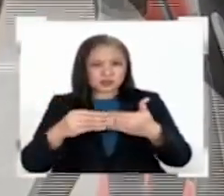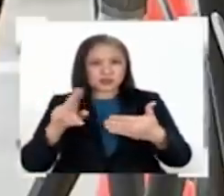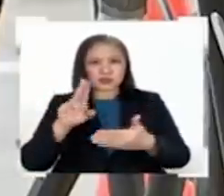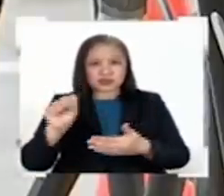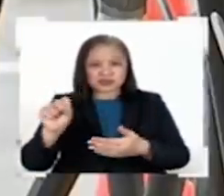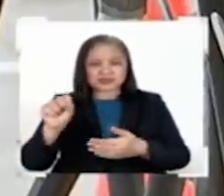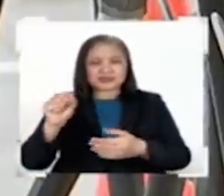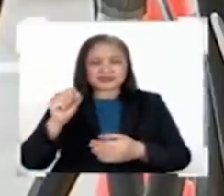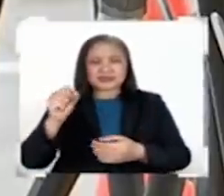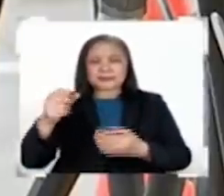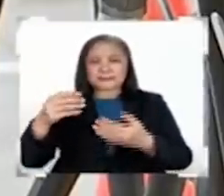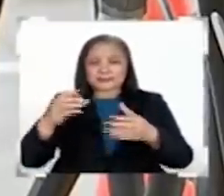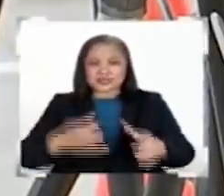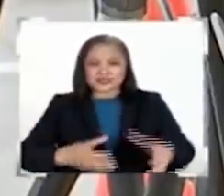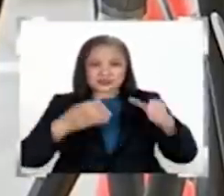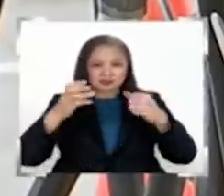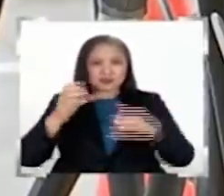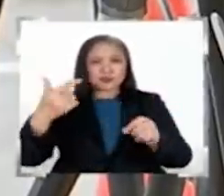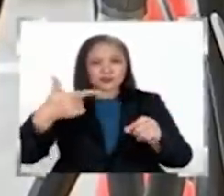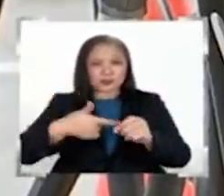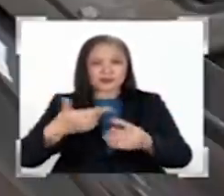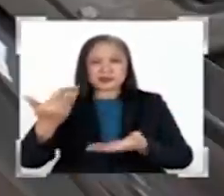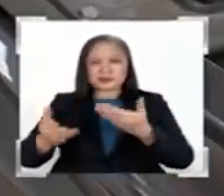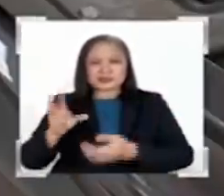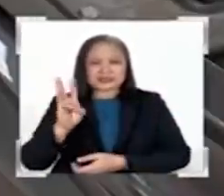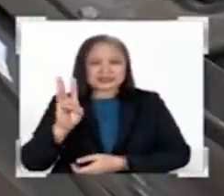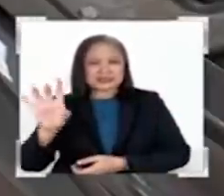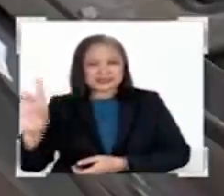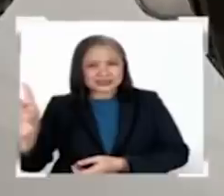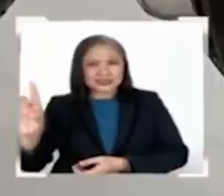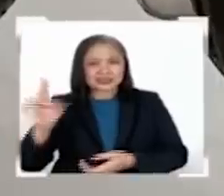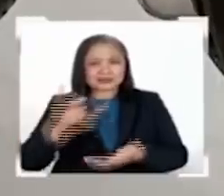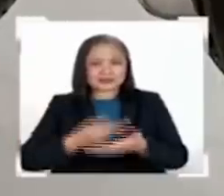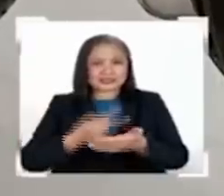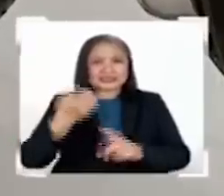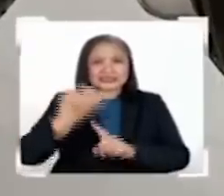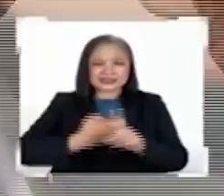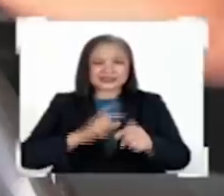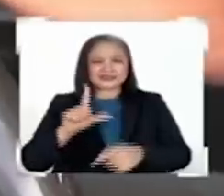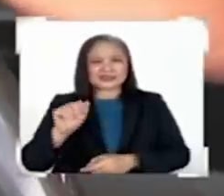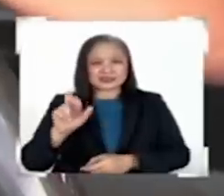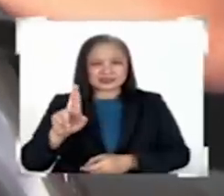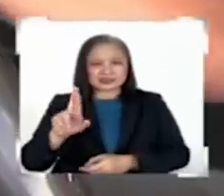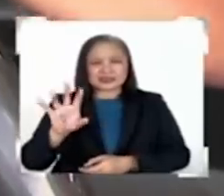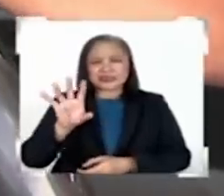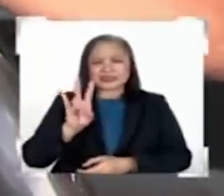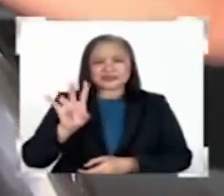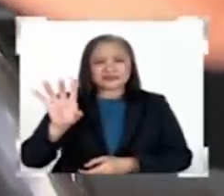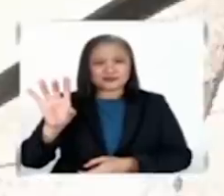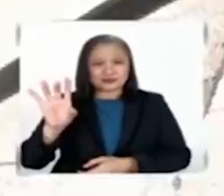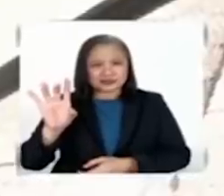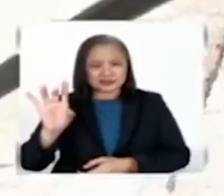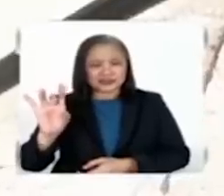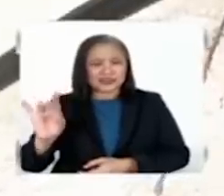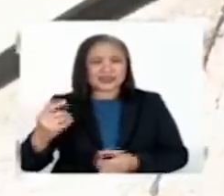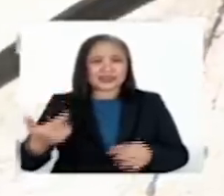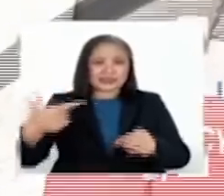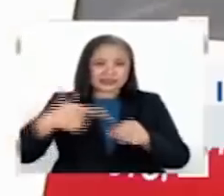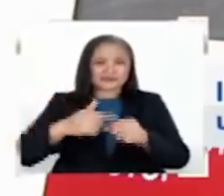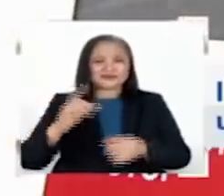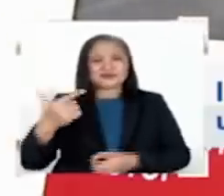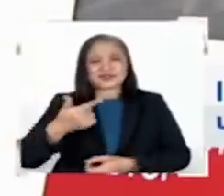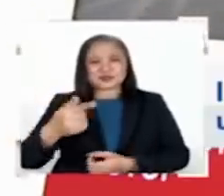market, baka maging 68 pesos ang litro ng diesel at 78 pesos ang gasolina. Wala na, patay na. Magkano pakarga